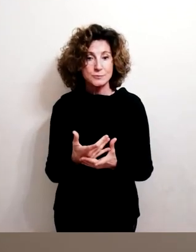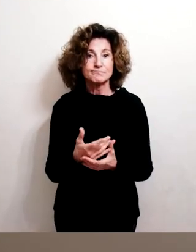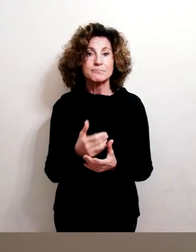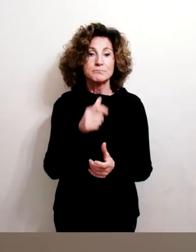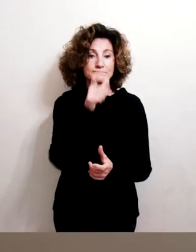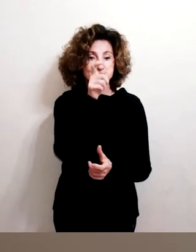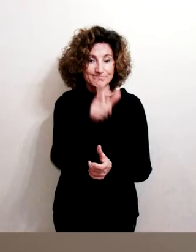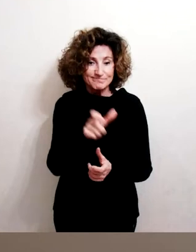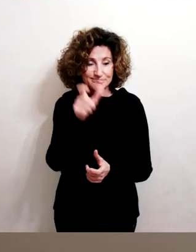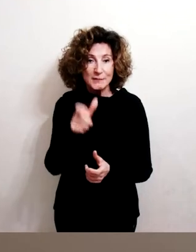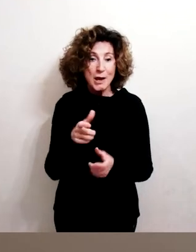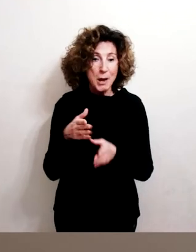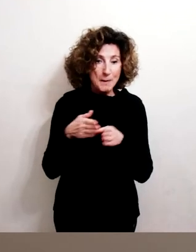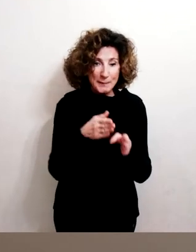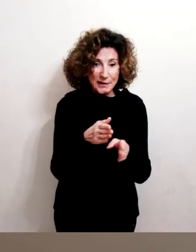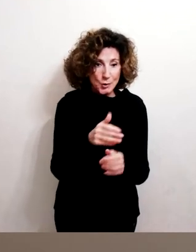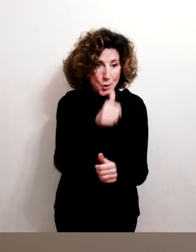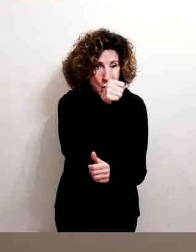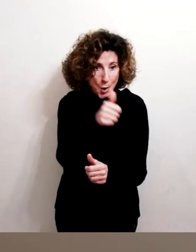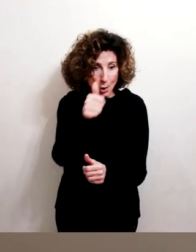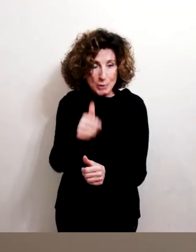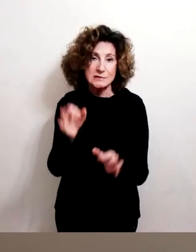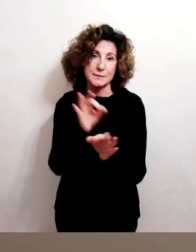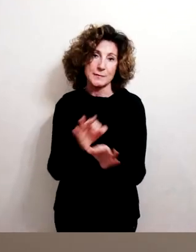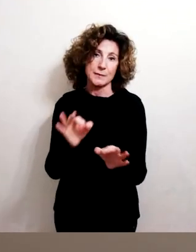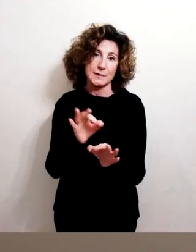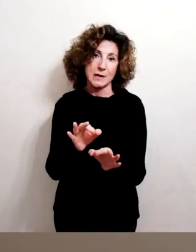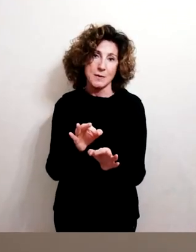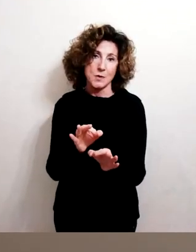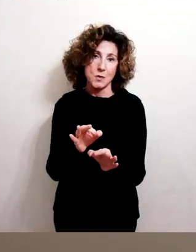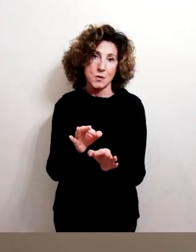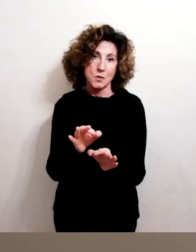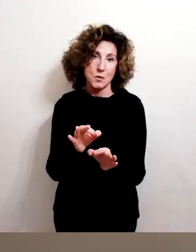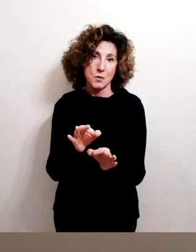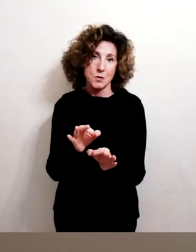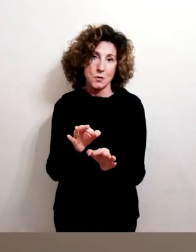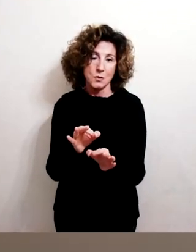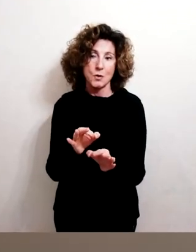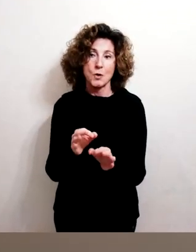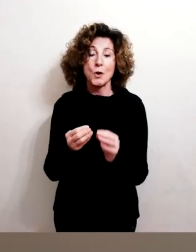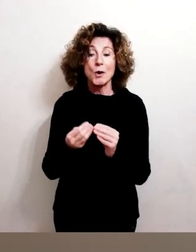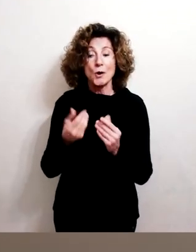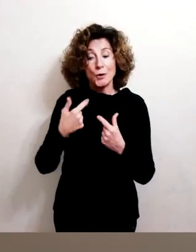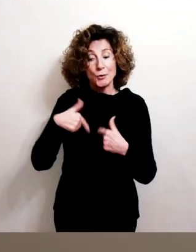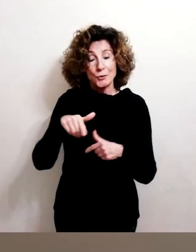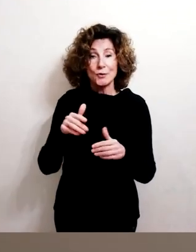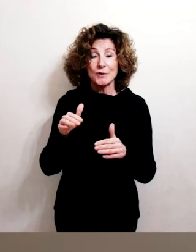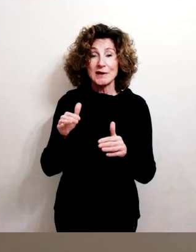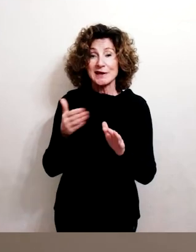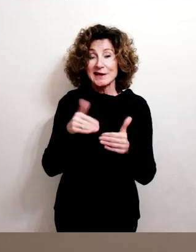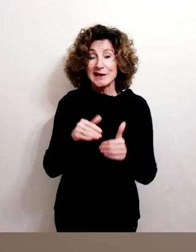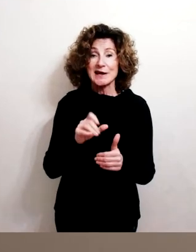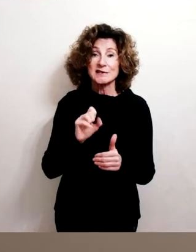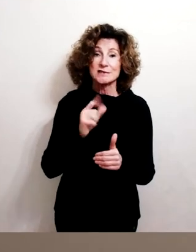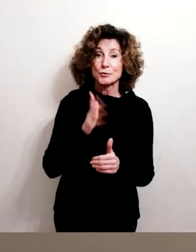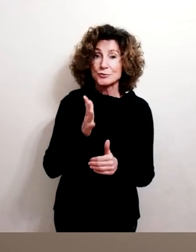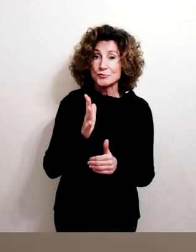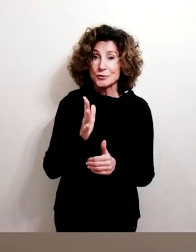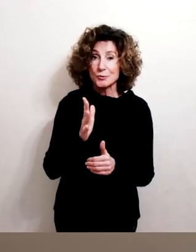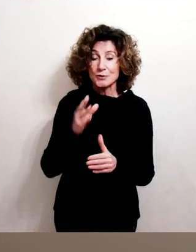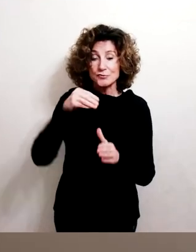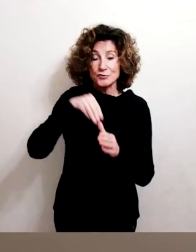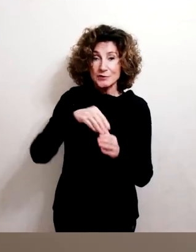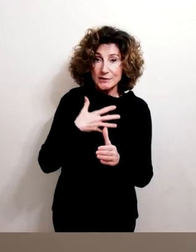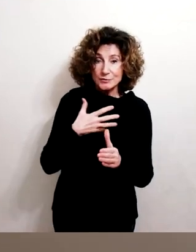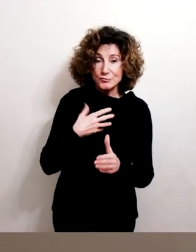individualizzazione personalizzazione dei percorsi ci si arriva perché poi noi abbiamo in queste classi da 12 15